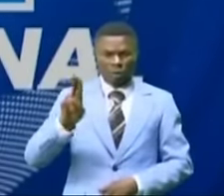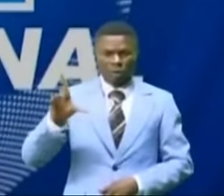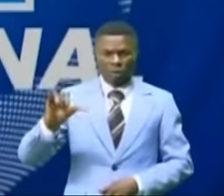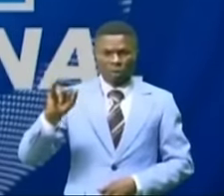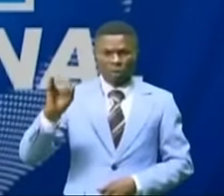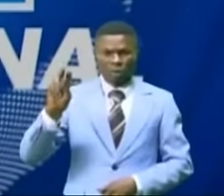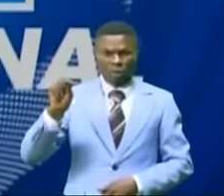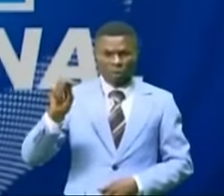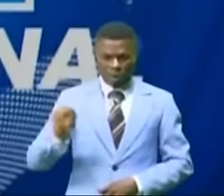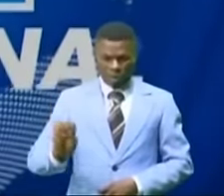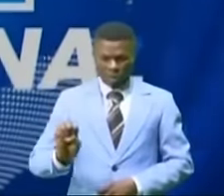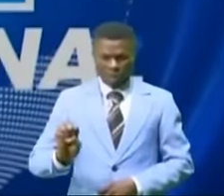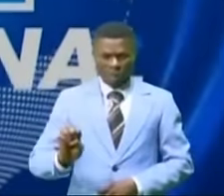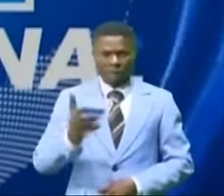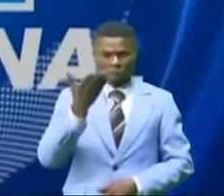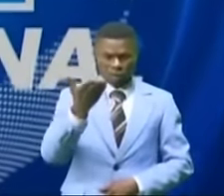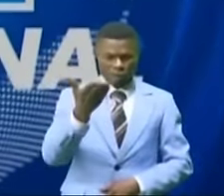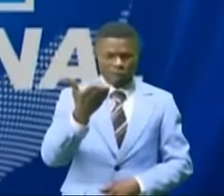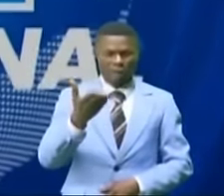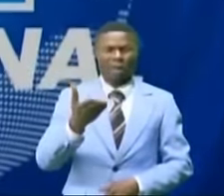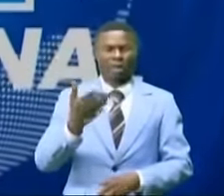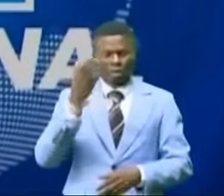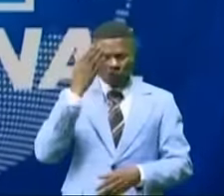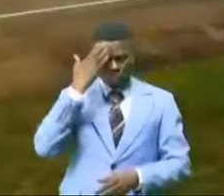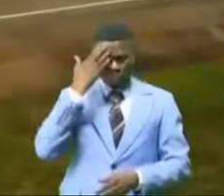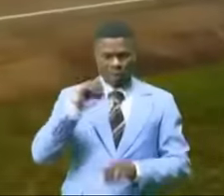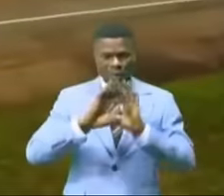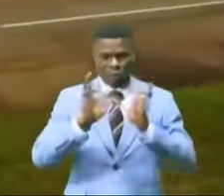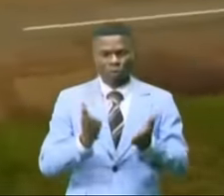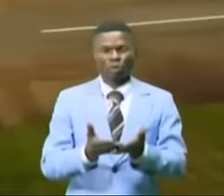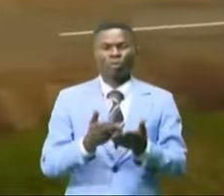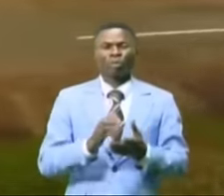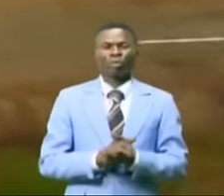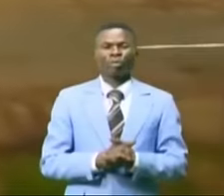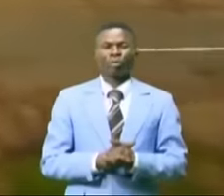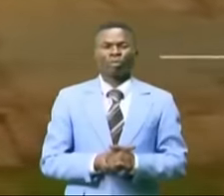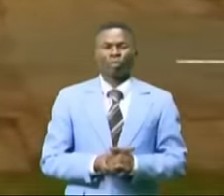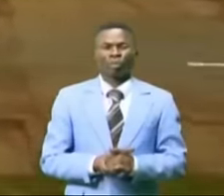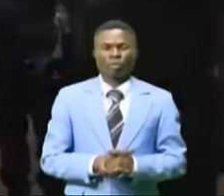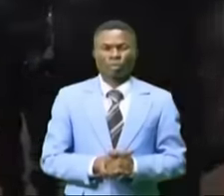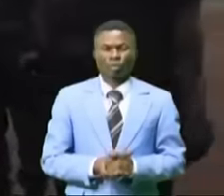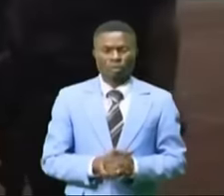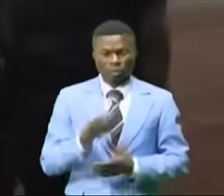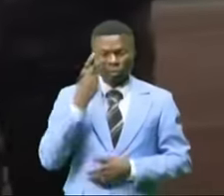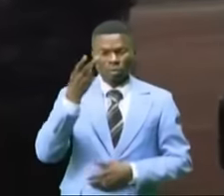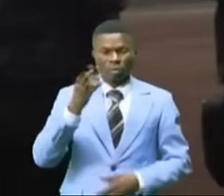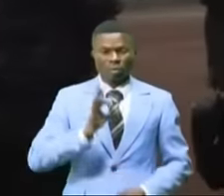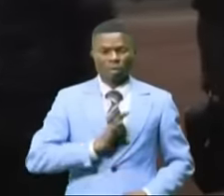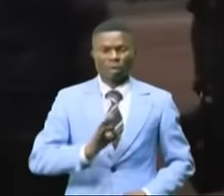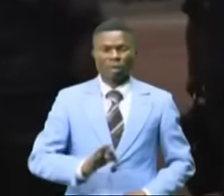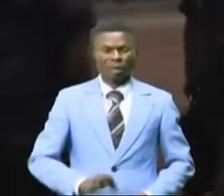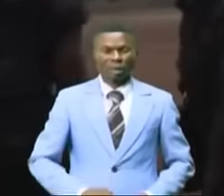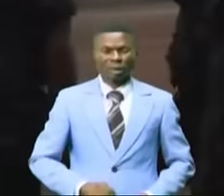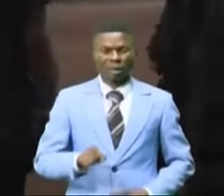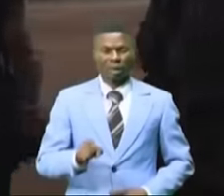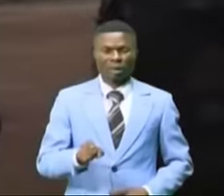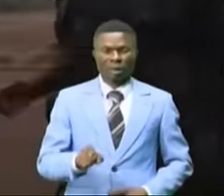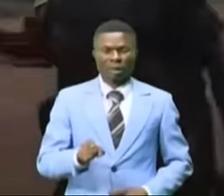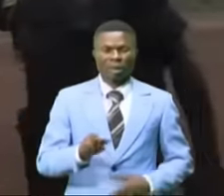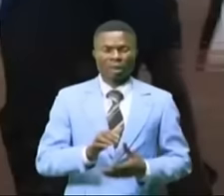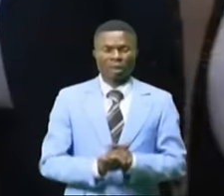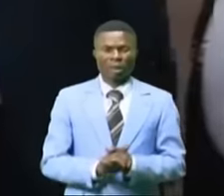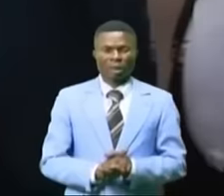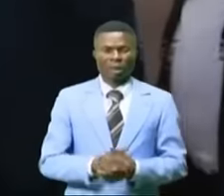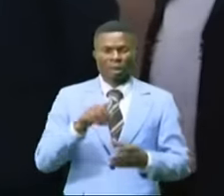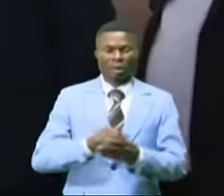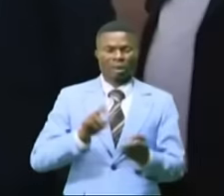Beni. Edith Chala et Romain Bouta ont signé ce reportage. C'est dans la vision du chef de l'État, Félix-Antoine Tshisekedi, dans